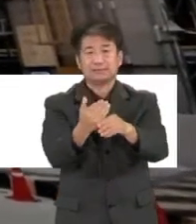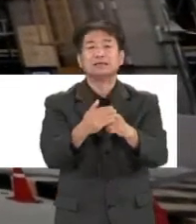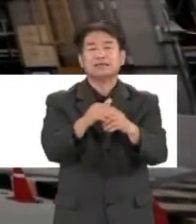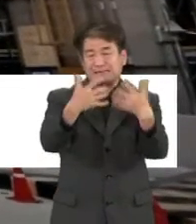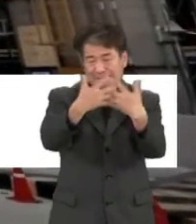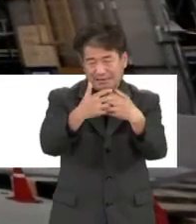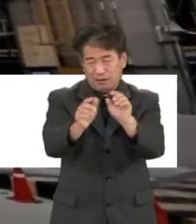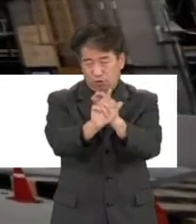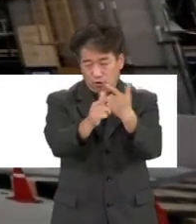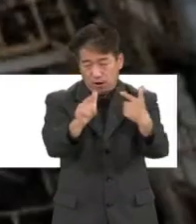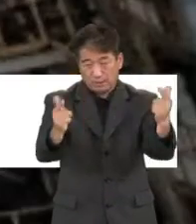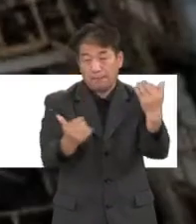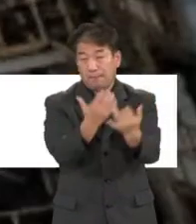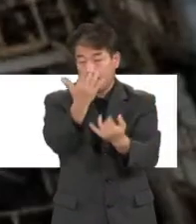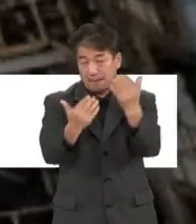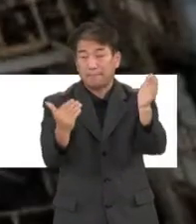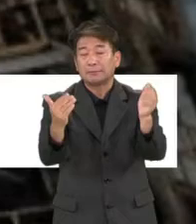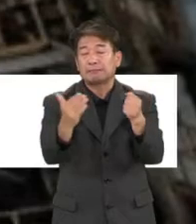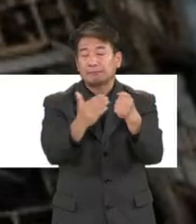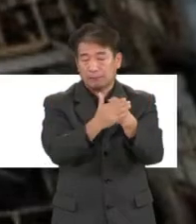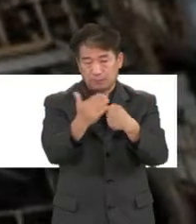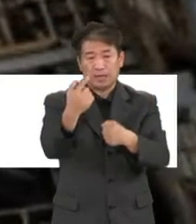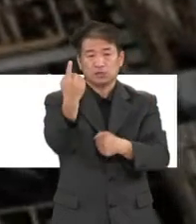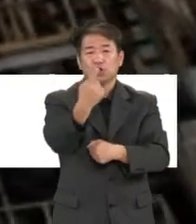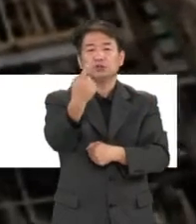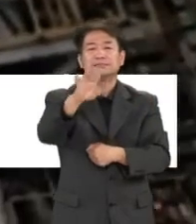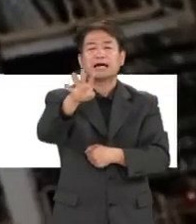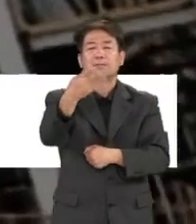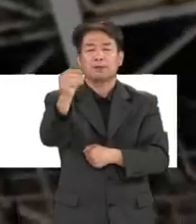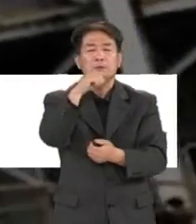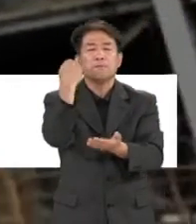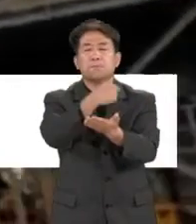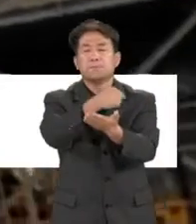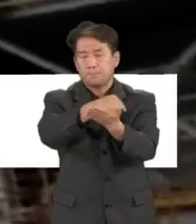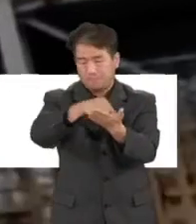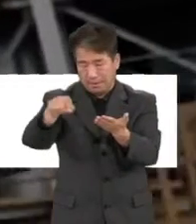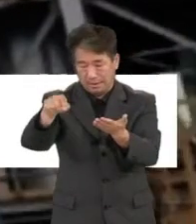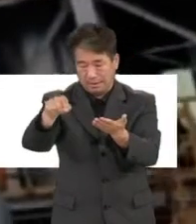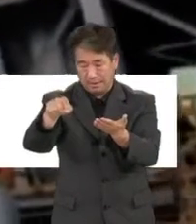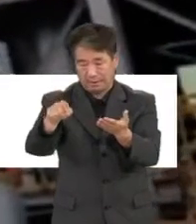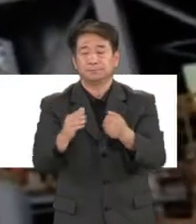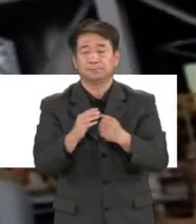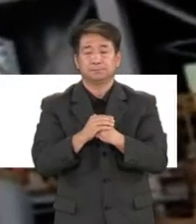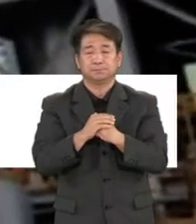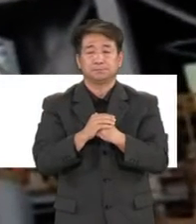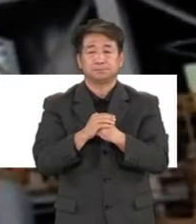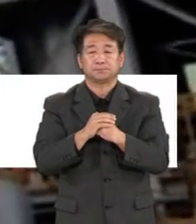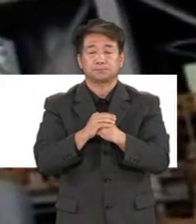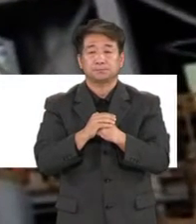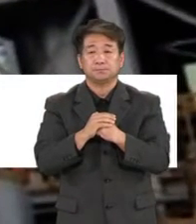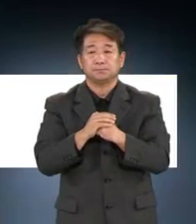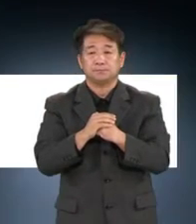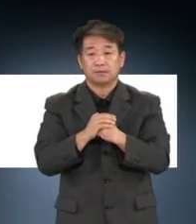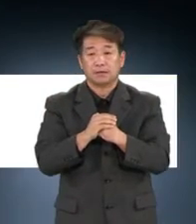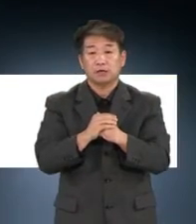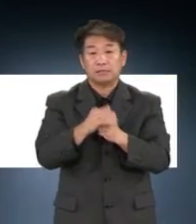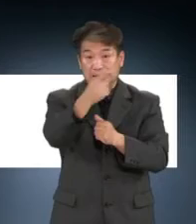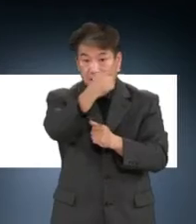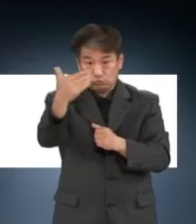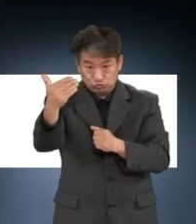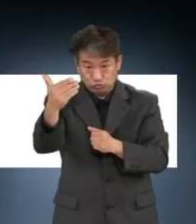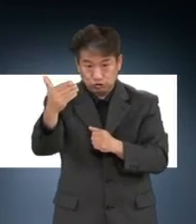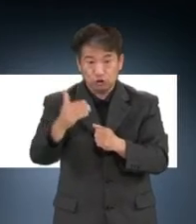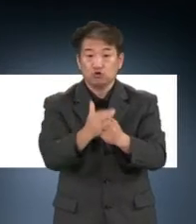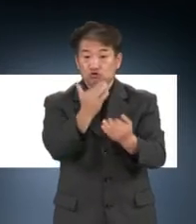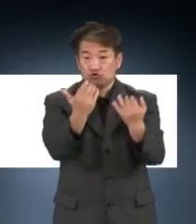설비 기계 등을 태워 소방서 주사한 1400만원의 피해를 낸 뒤 1시간 반만에 꺼졌습니다 소방당국은